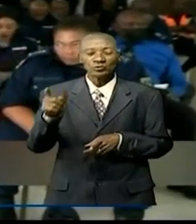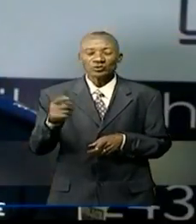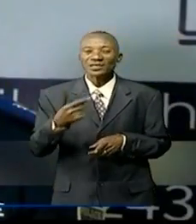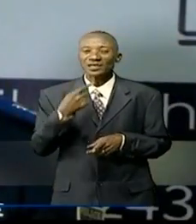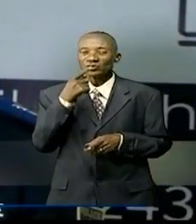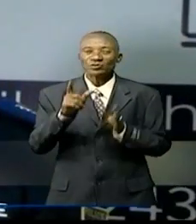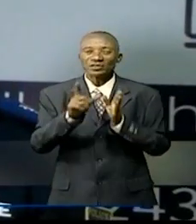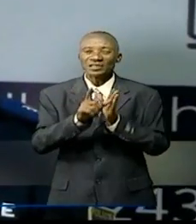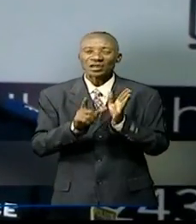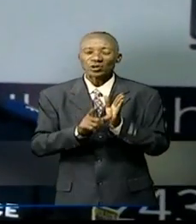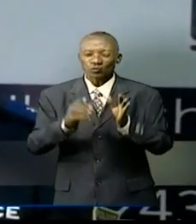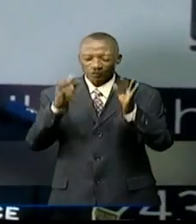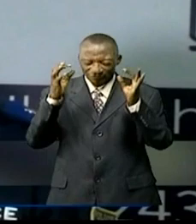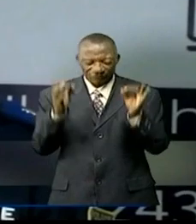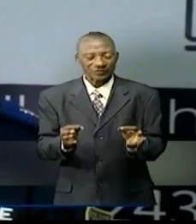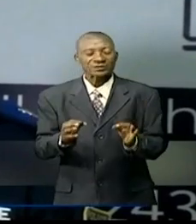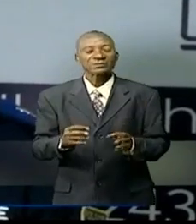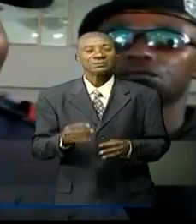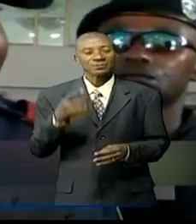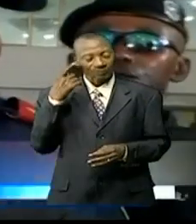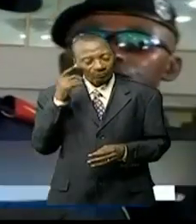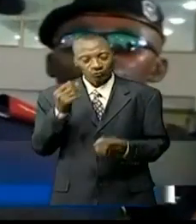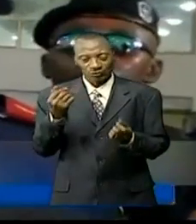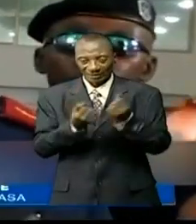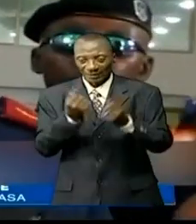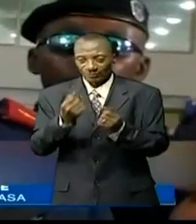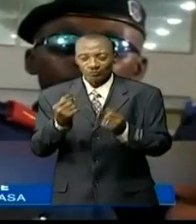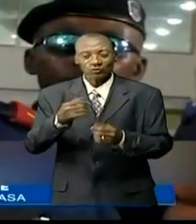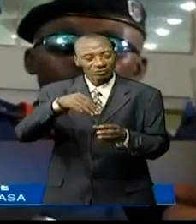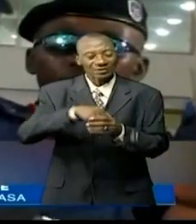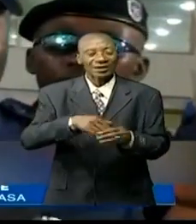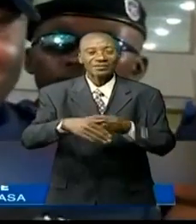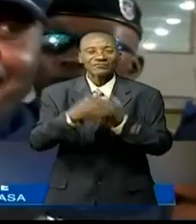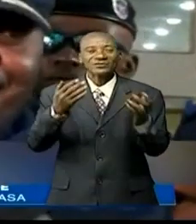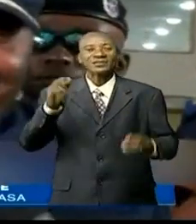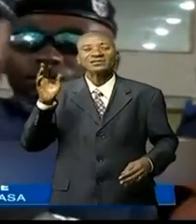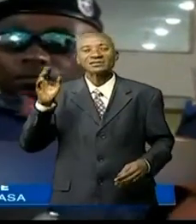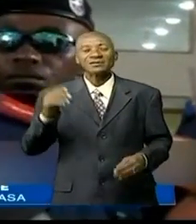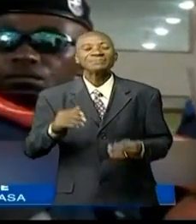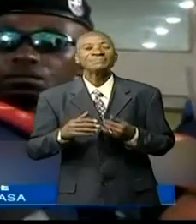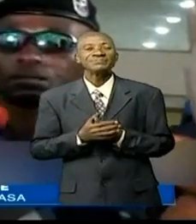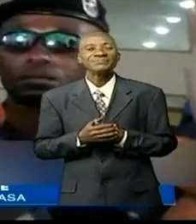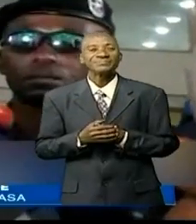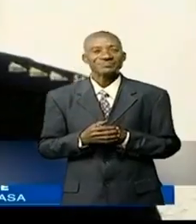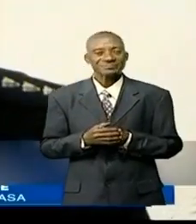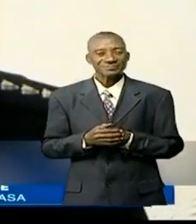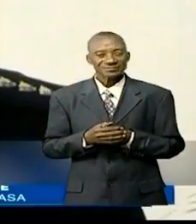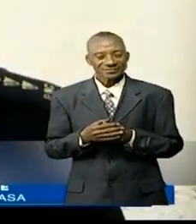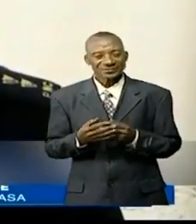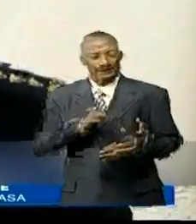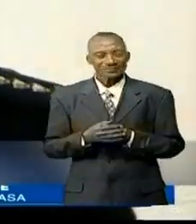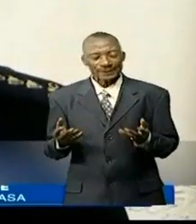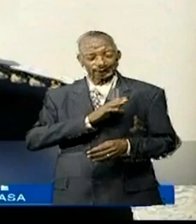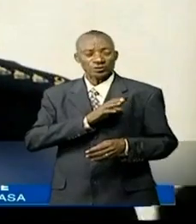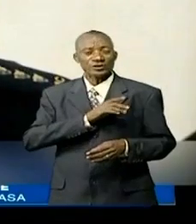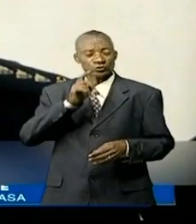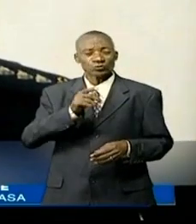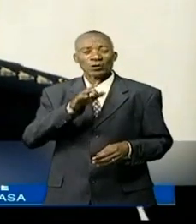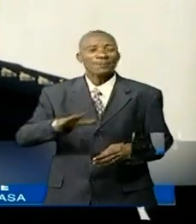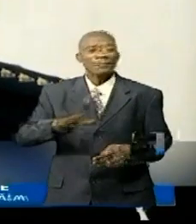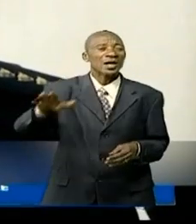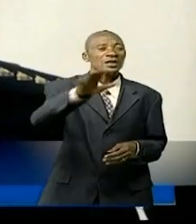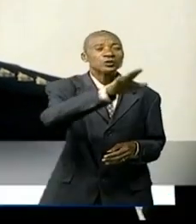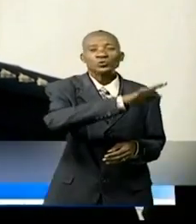le terrain. Autour des embouteillages, là, nous avons notre part de responsabilité. La police doit être partout, et surtout sur